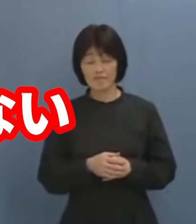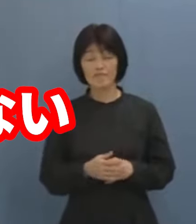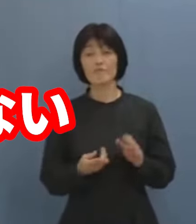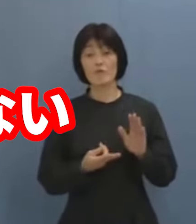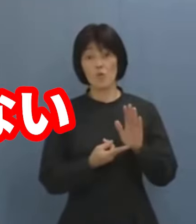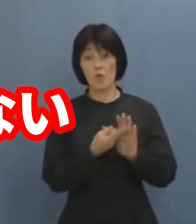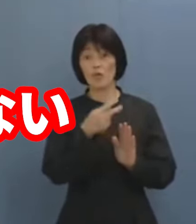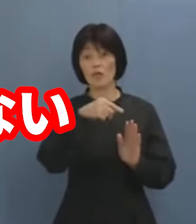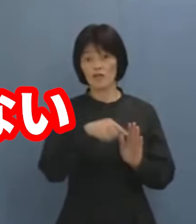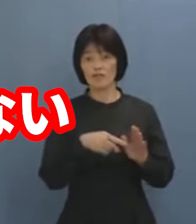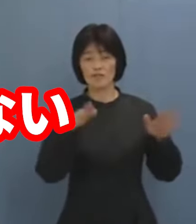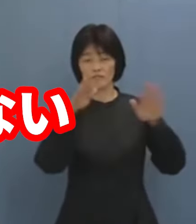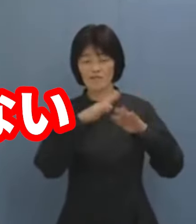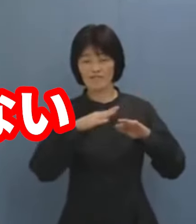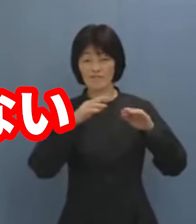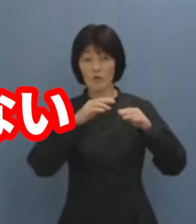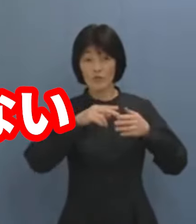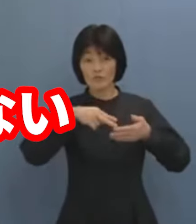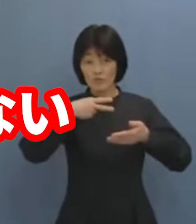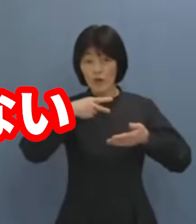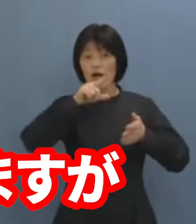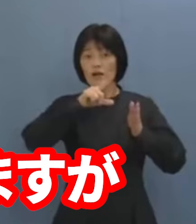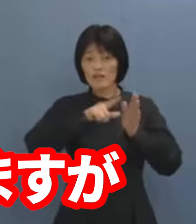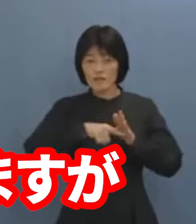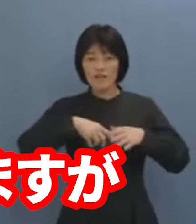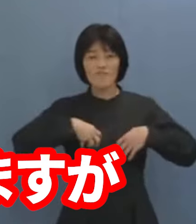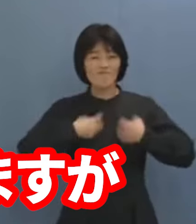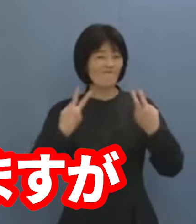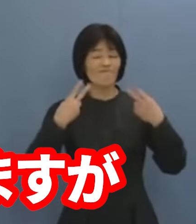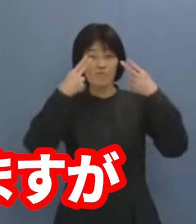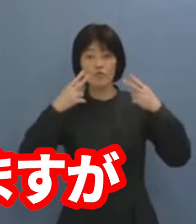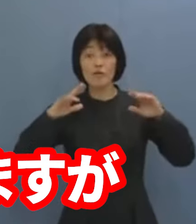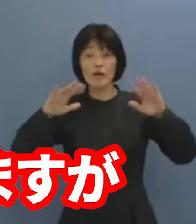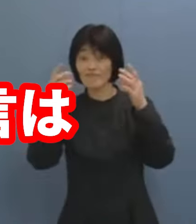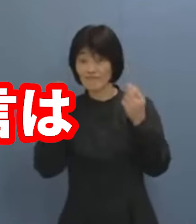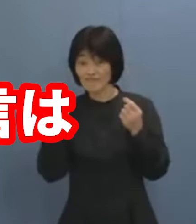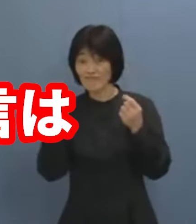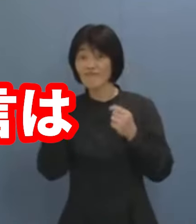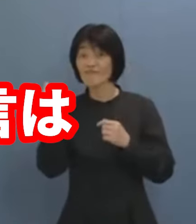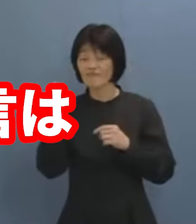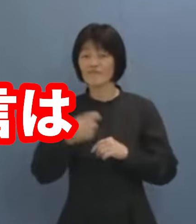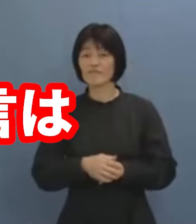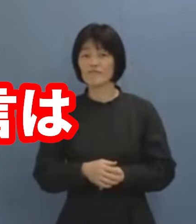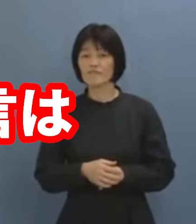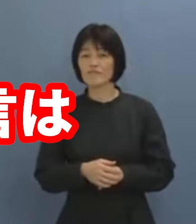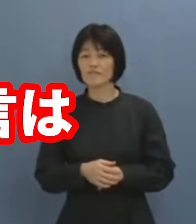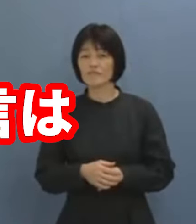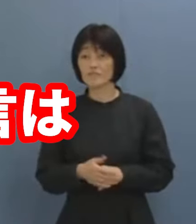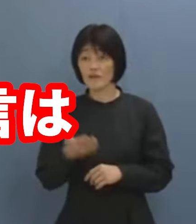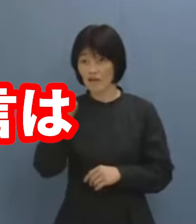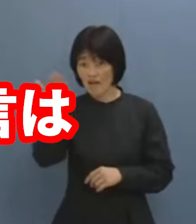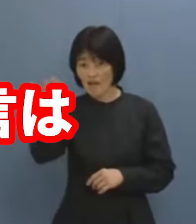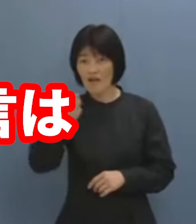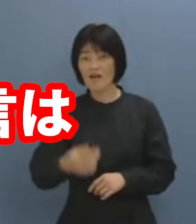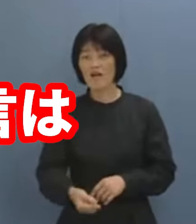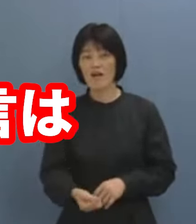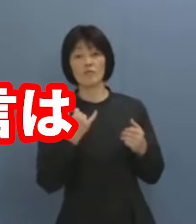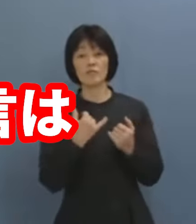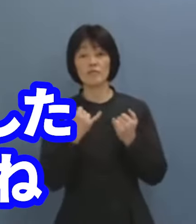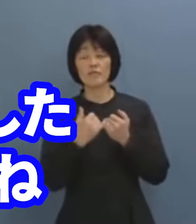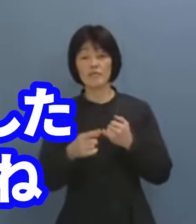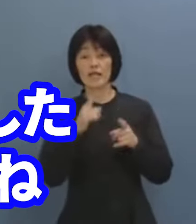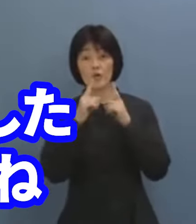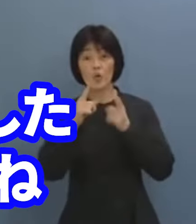激怒したという認識はないというふうにお答えがあったかと思いますが、俺は知事だぞという発言はあったんでしょう